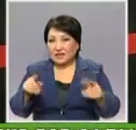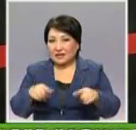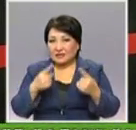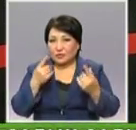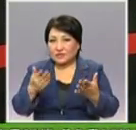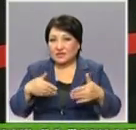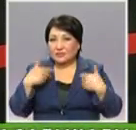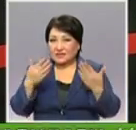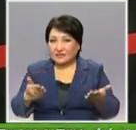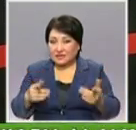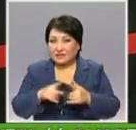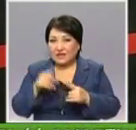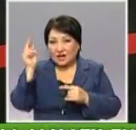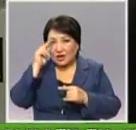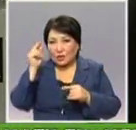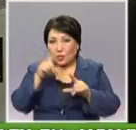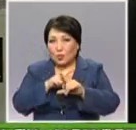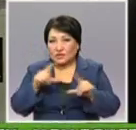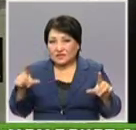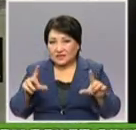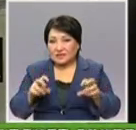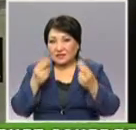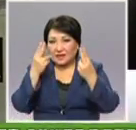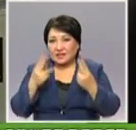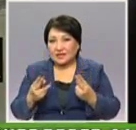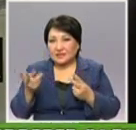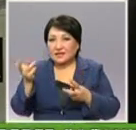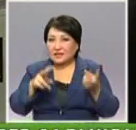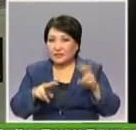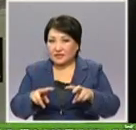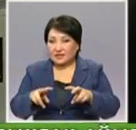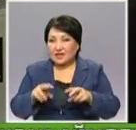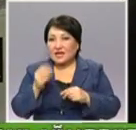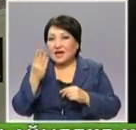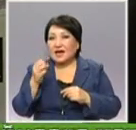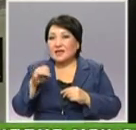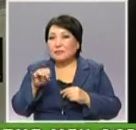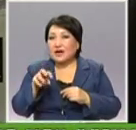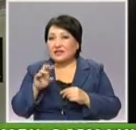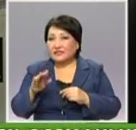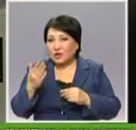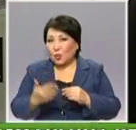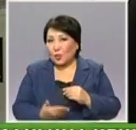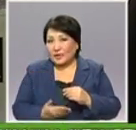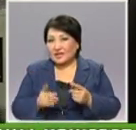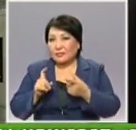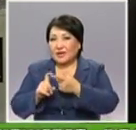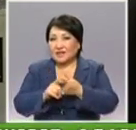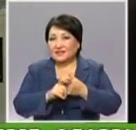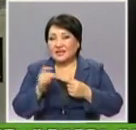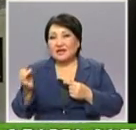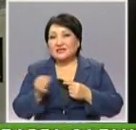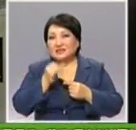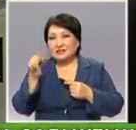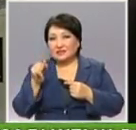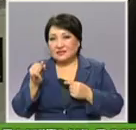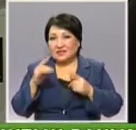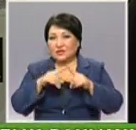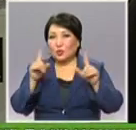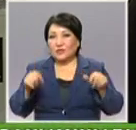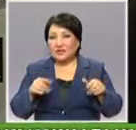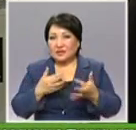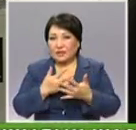да арнайы келіпті. Шәкен Аймановтың жеке өміріне байланысты қызықты туындылармен таныстық. Балаларға